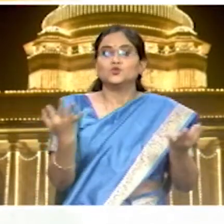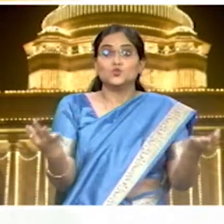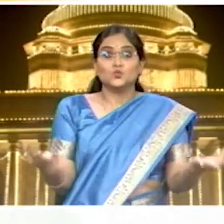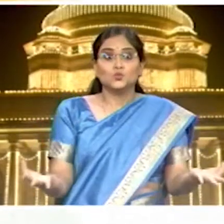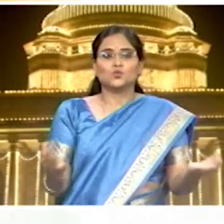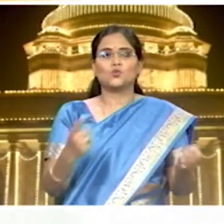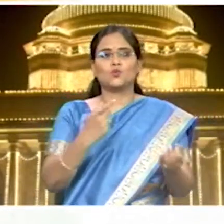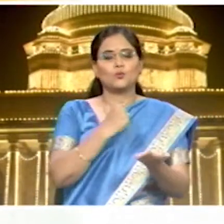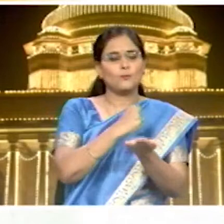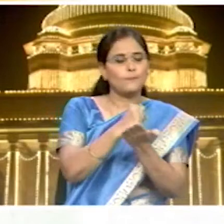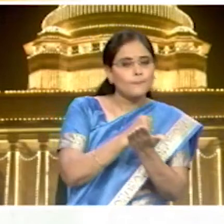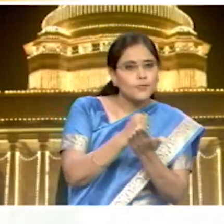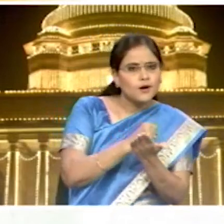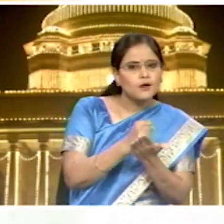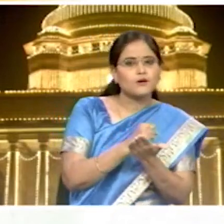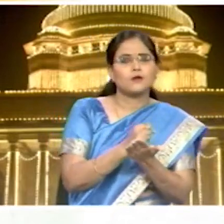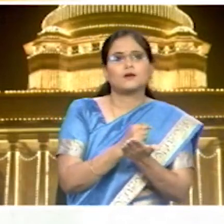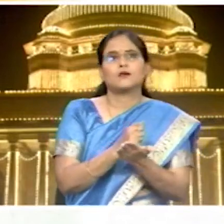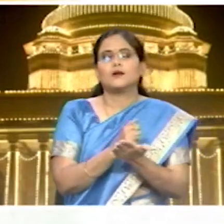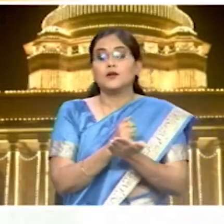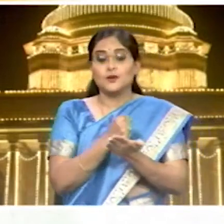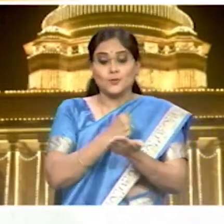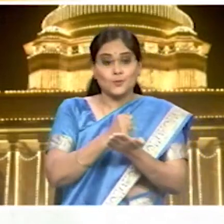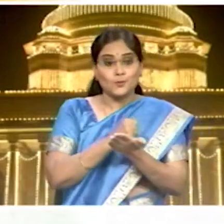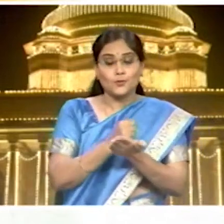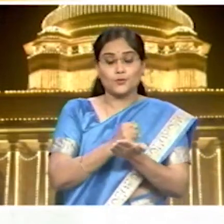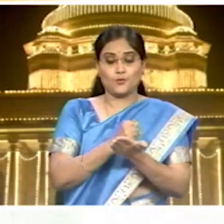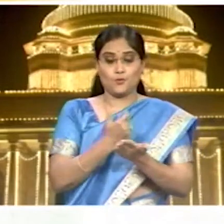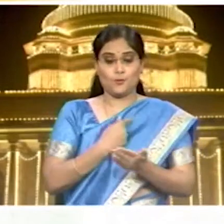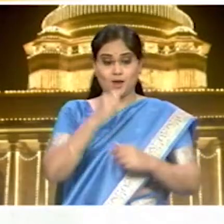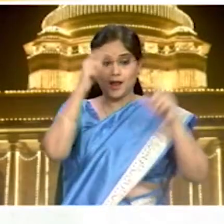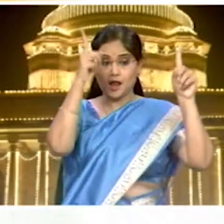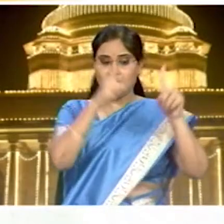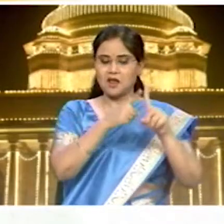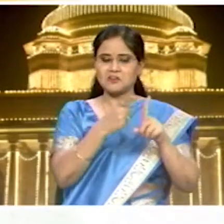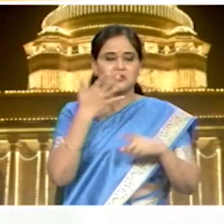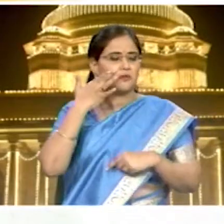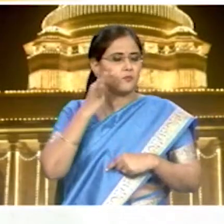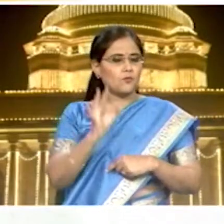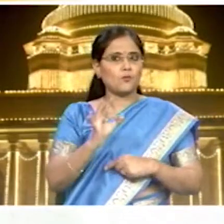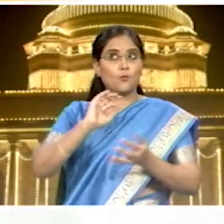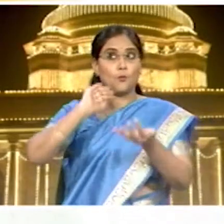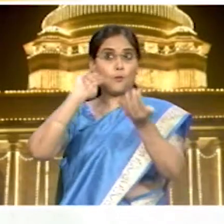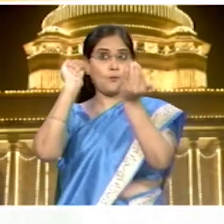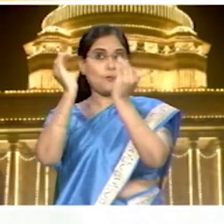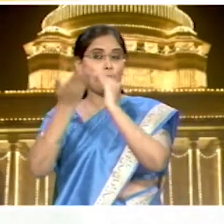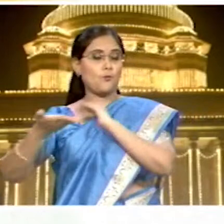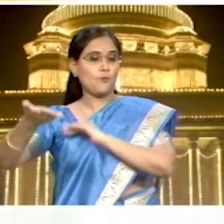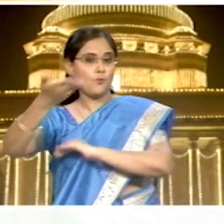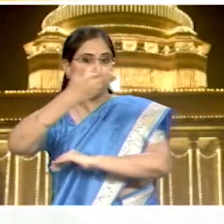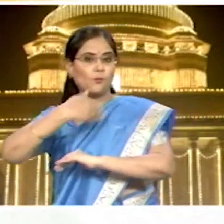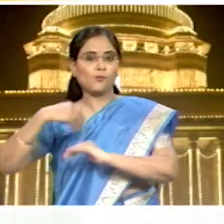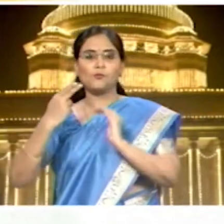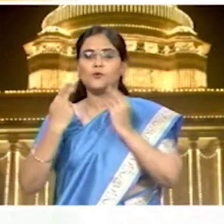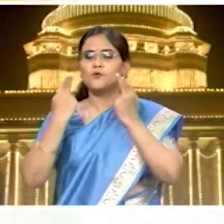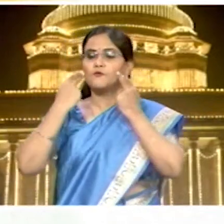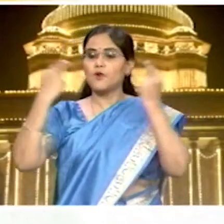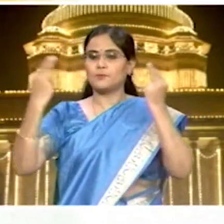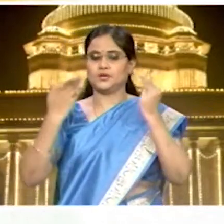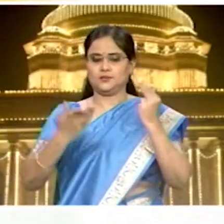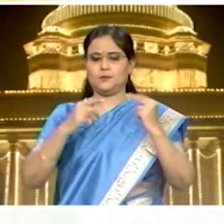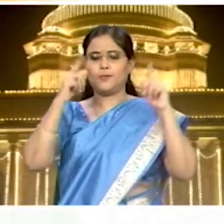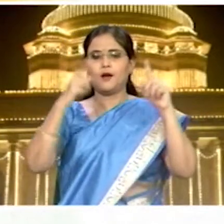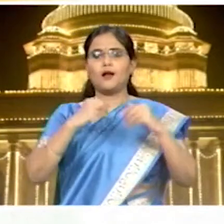को भारत का अमूल्य उपहार है, जिसकी लोकप्रियता पूरी दुनिया में निरंतर बढ़ रही